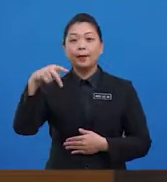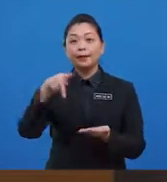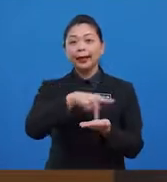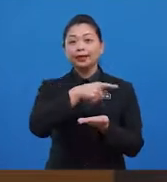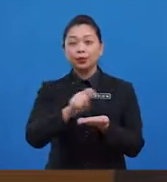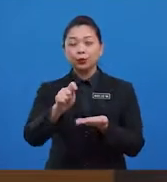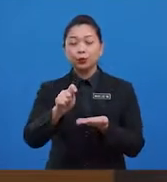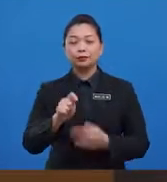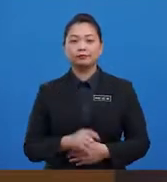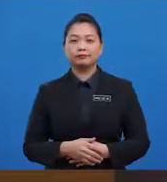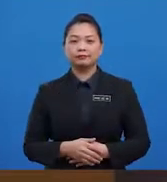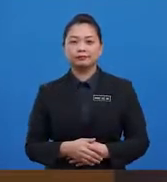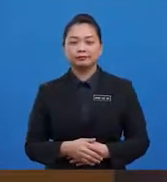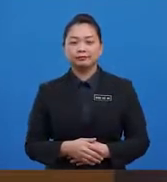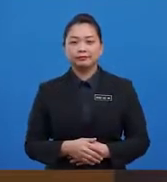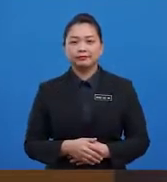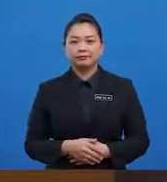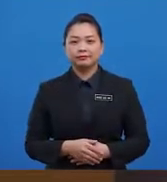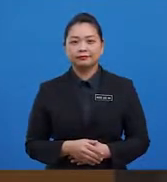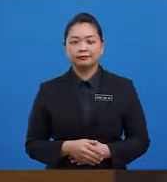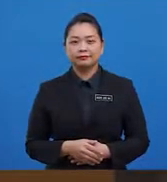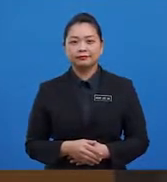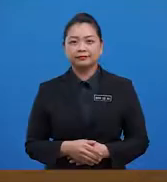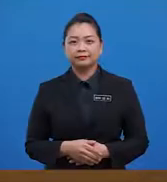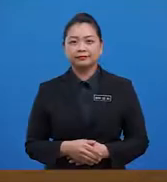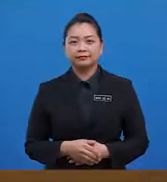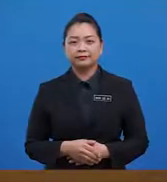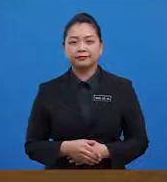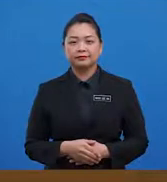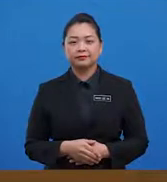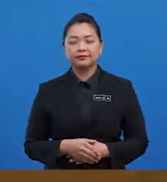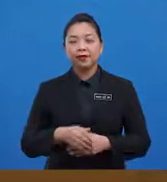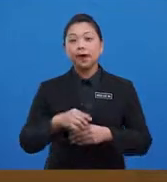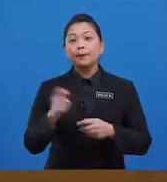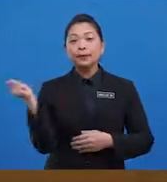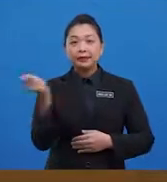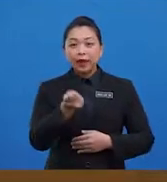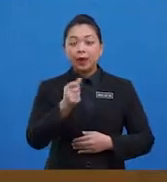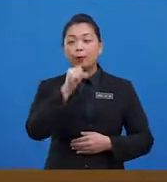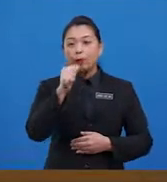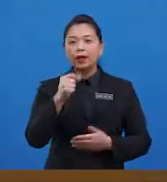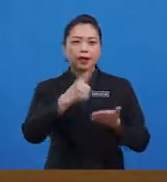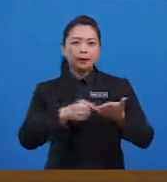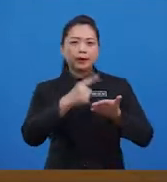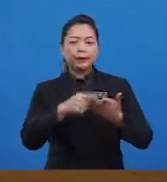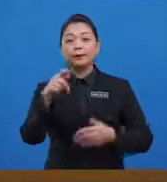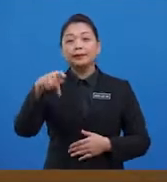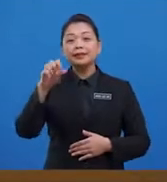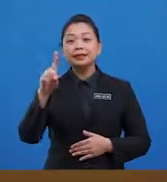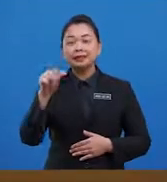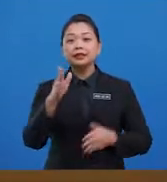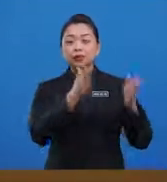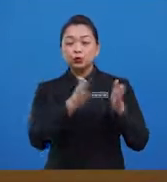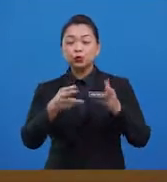murid-murid. Dengarkan pantun daripada cikgu ya. Pedang bukan sebarang pedang. Pedang